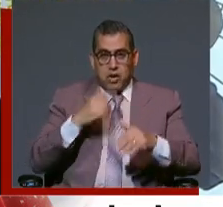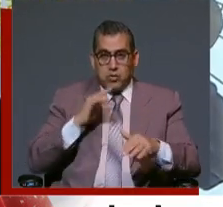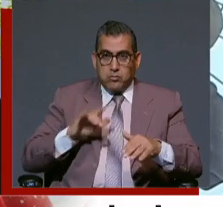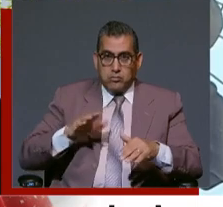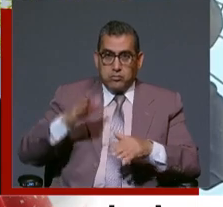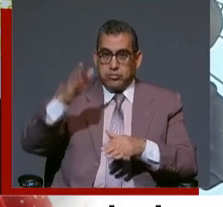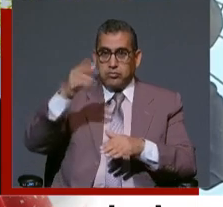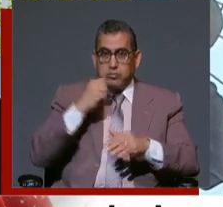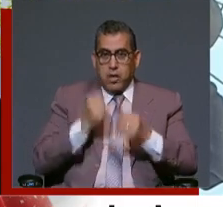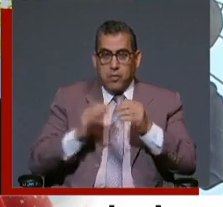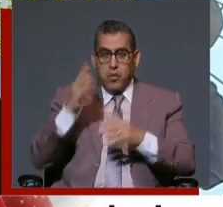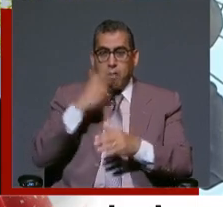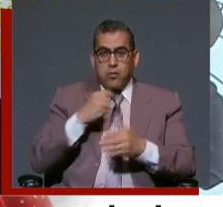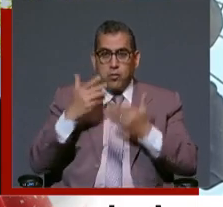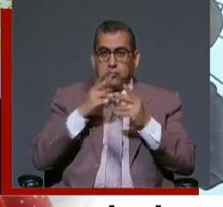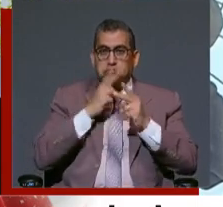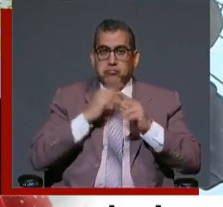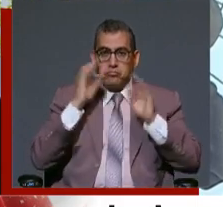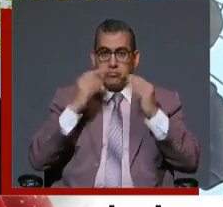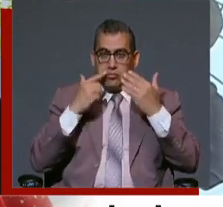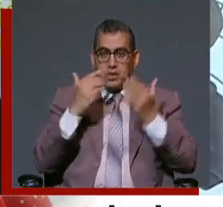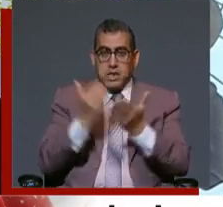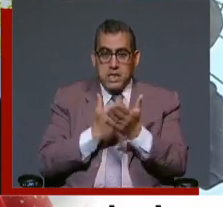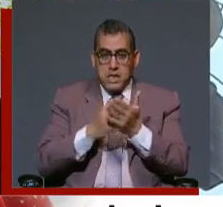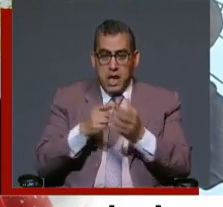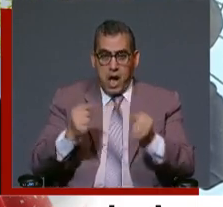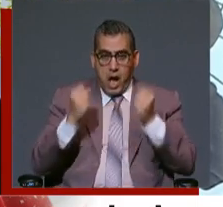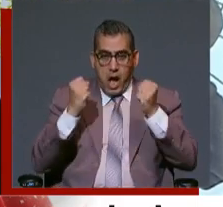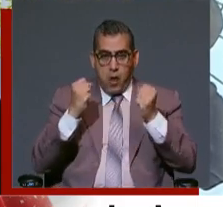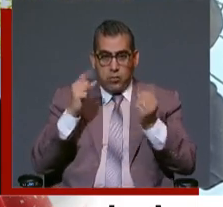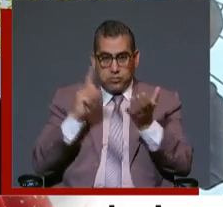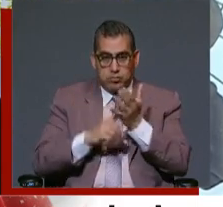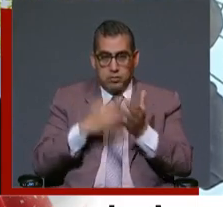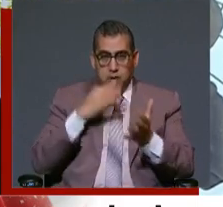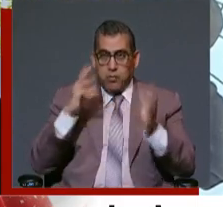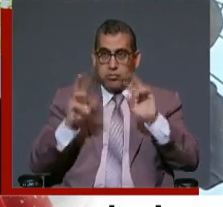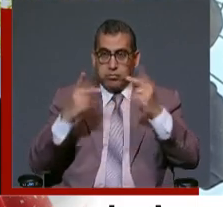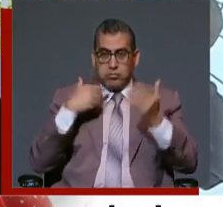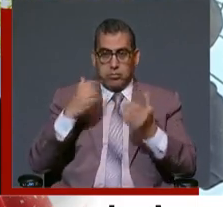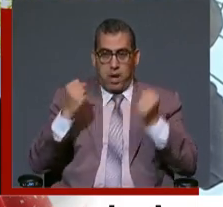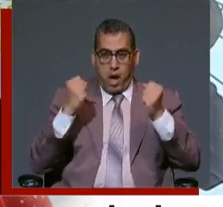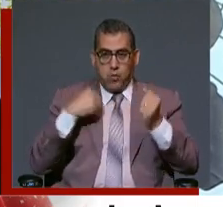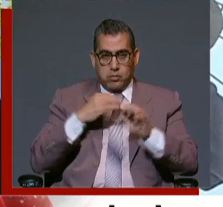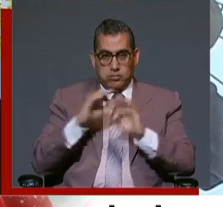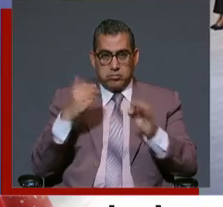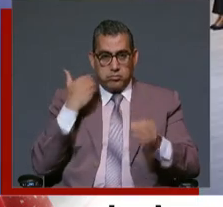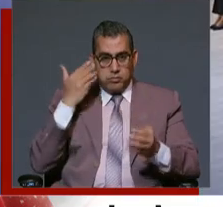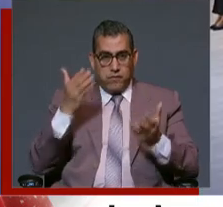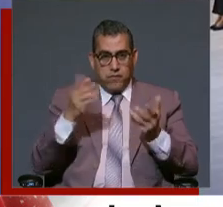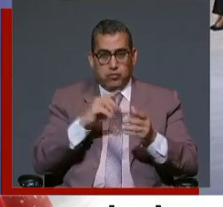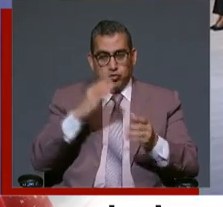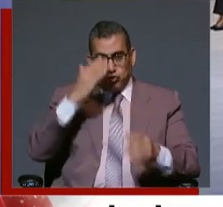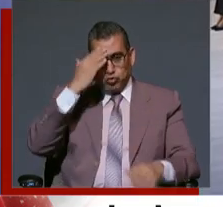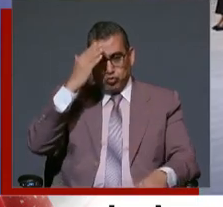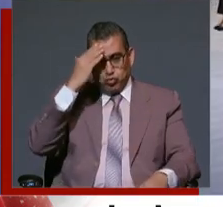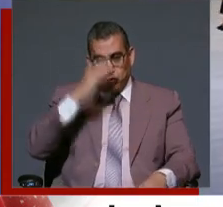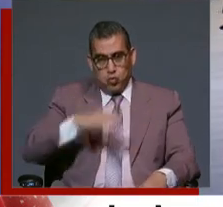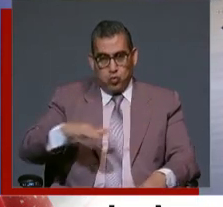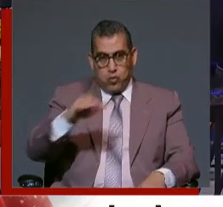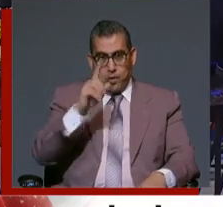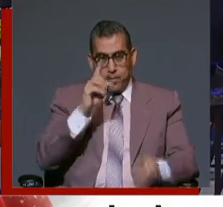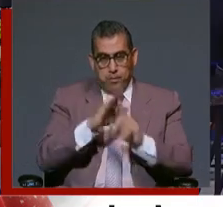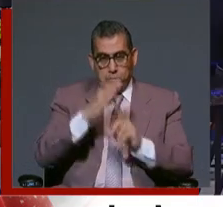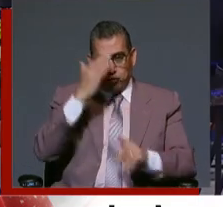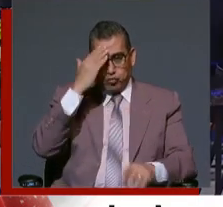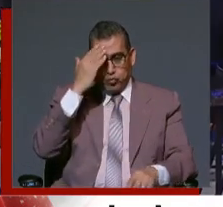وأكثر اضرارا، وأن تكون اقتصادياتنا مقاومة للمناخ وقادرة على الصمود. شكرا ومرحبا